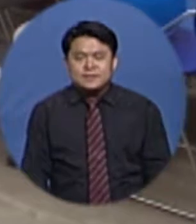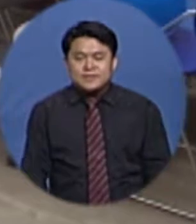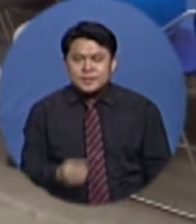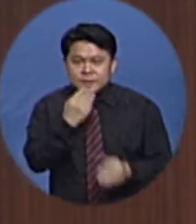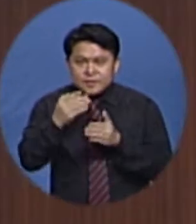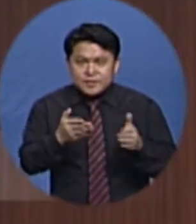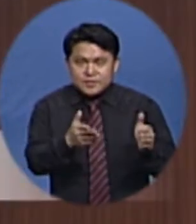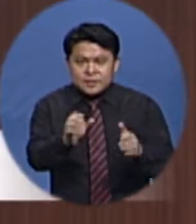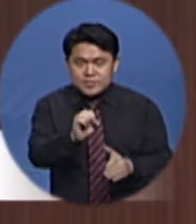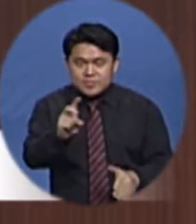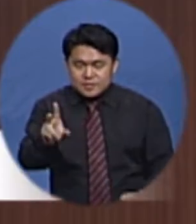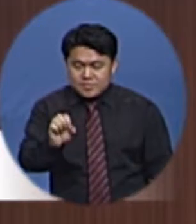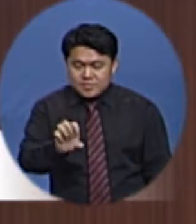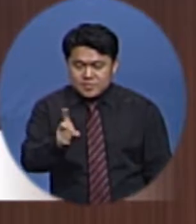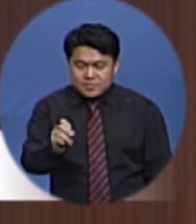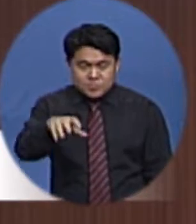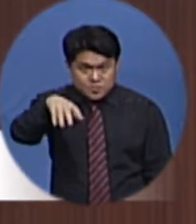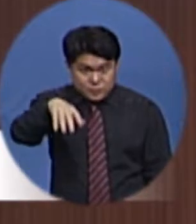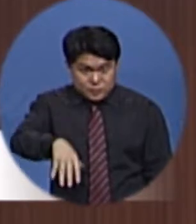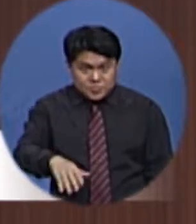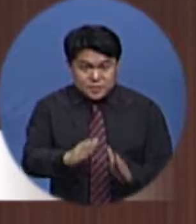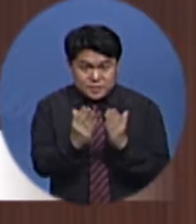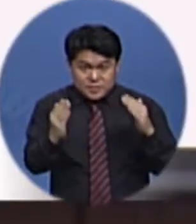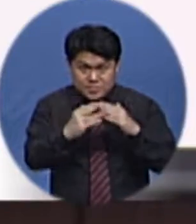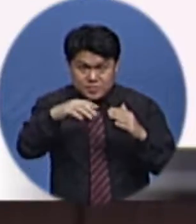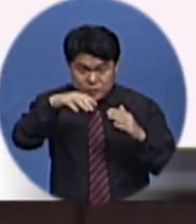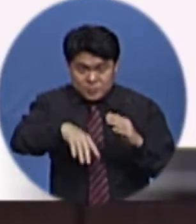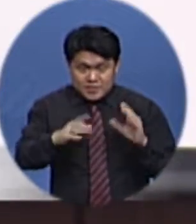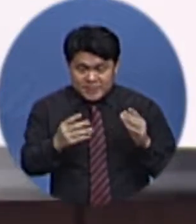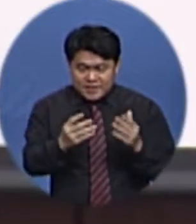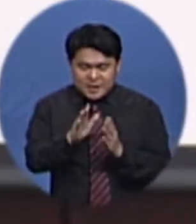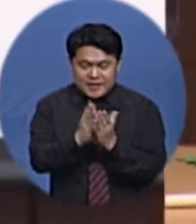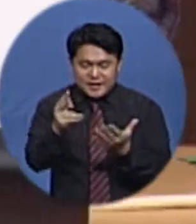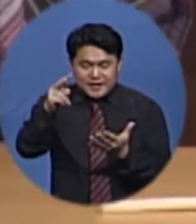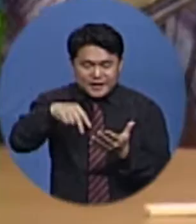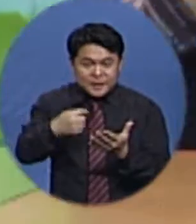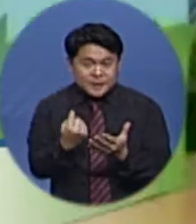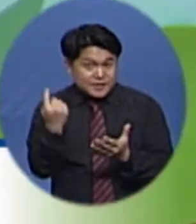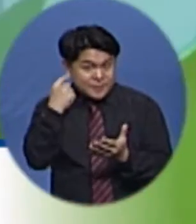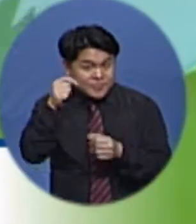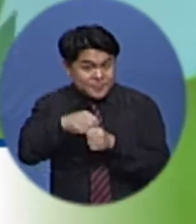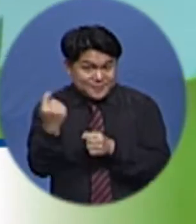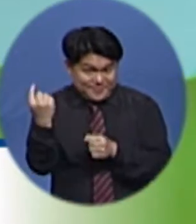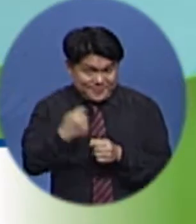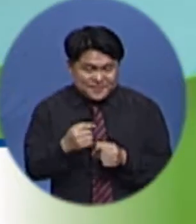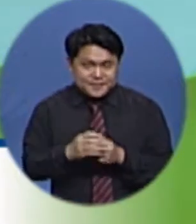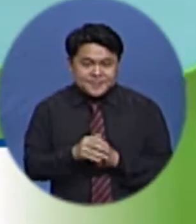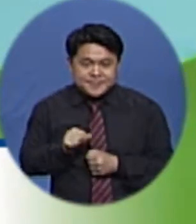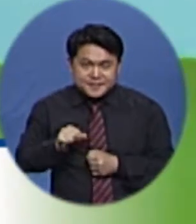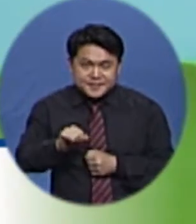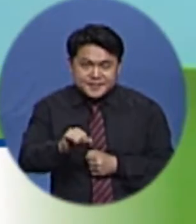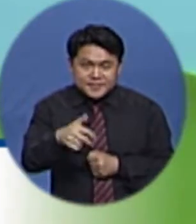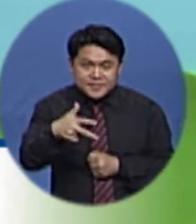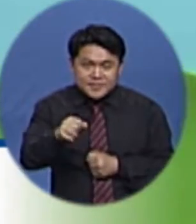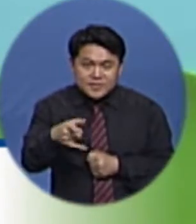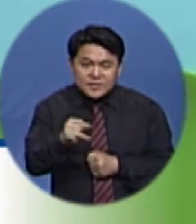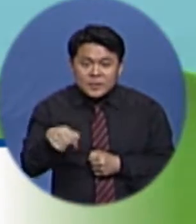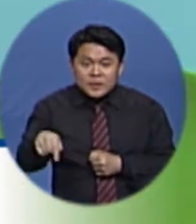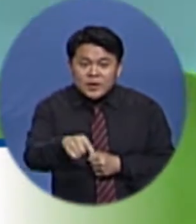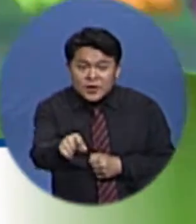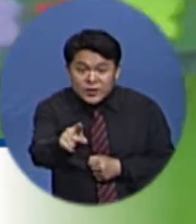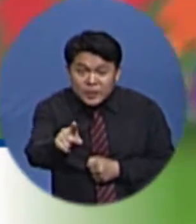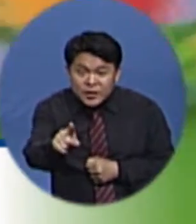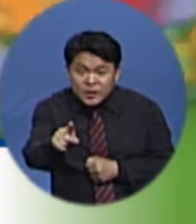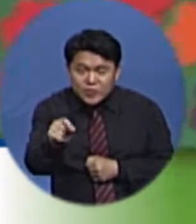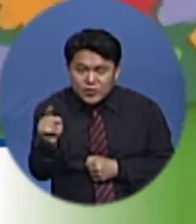경기도 양평군의 한 도서관에 아이들이 동화를 듣기 위해 모였습니다. 다니니까 어때? 사이가 벌어지면서 물이 막